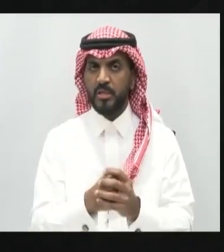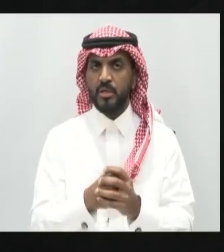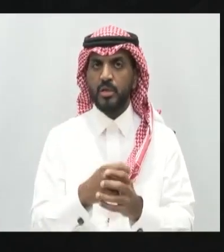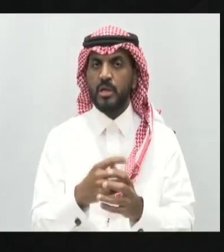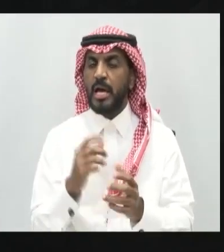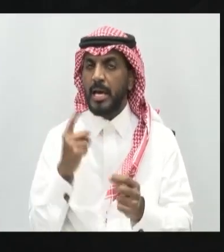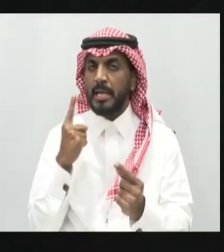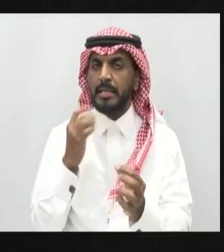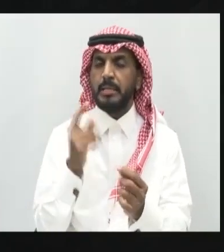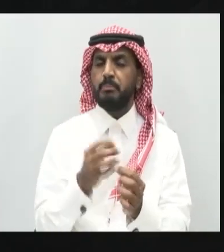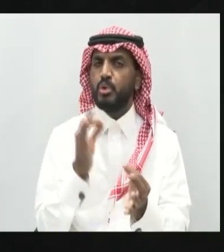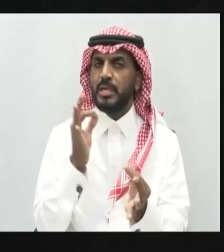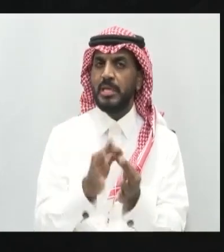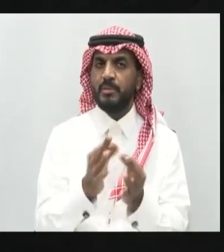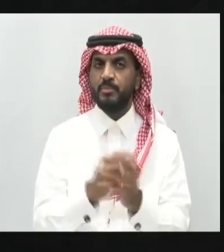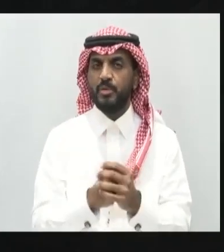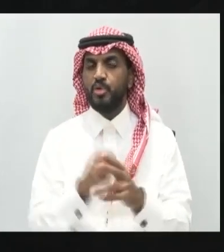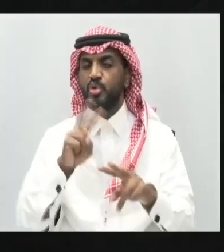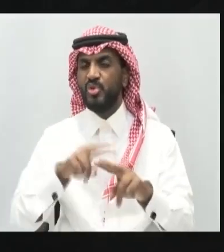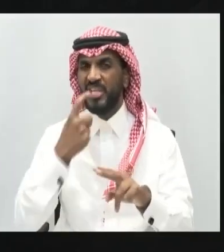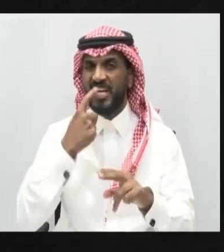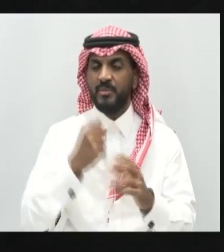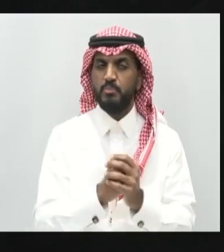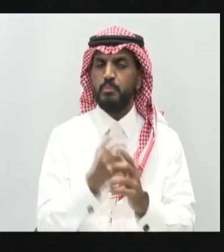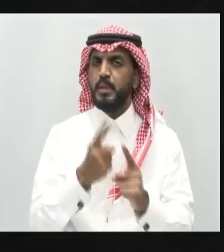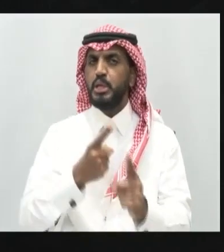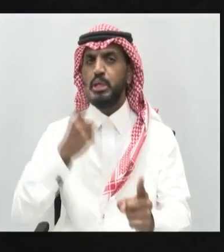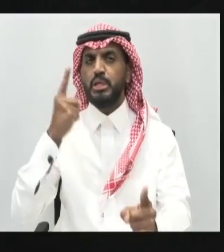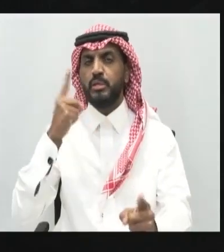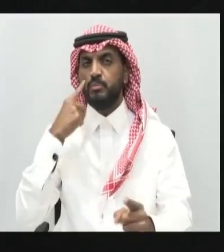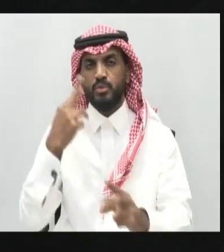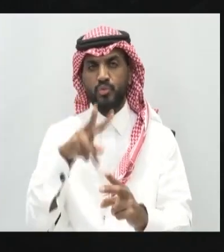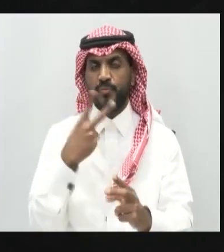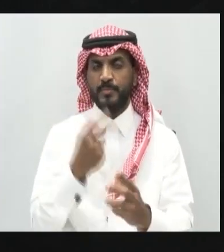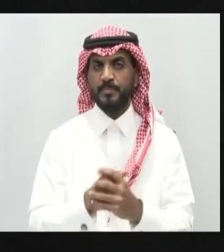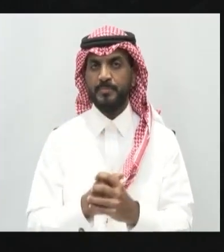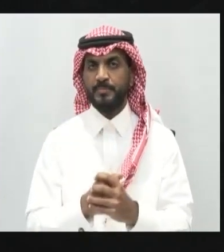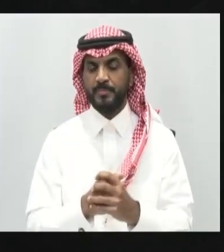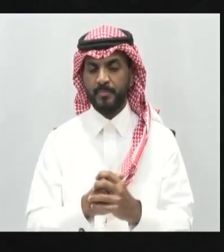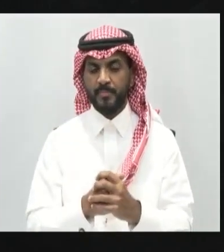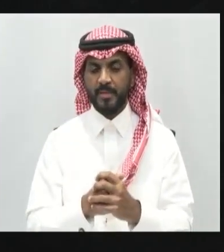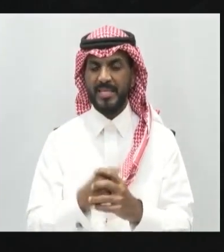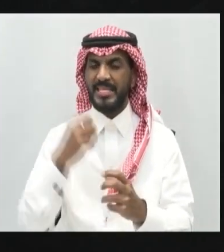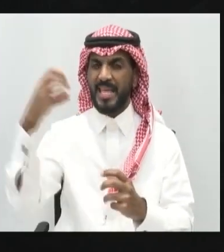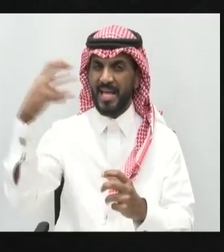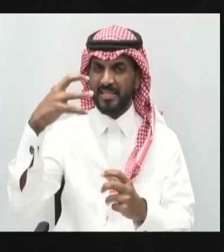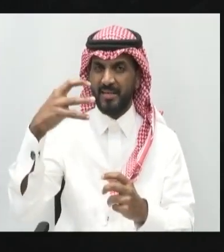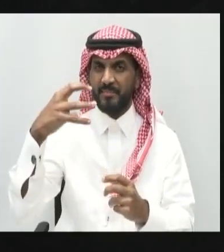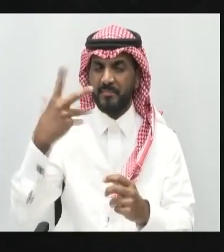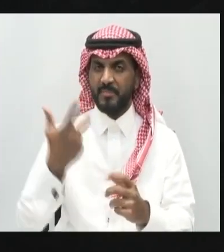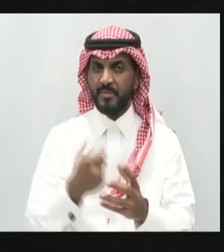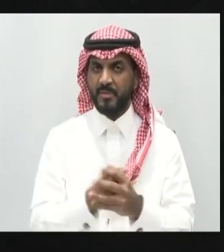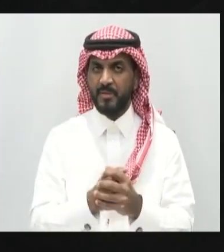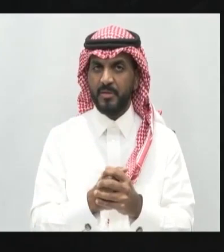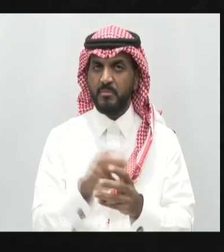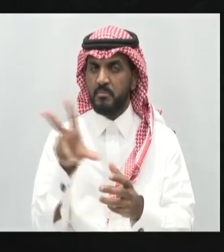منا لكن نجوم هذه بعيده جدا طيب هل اضاءتها